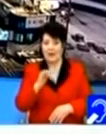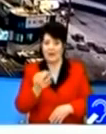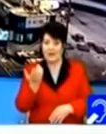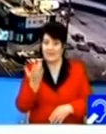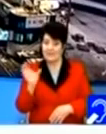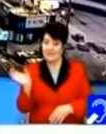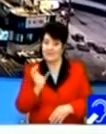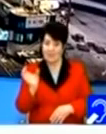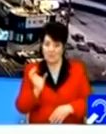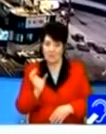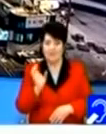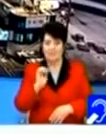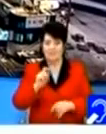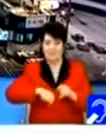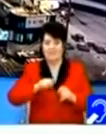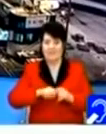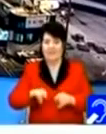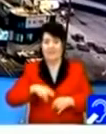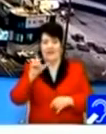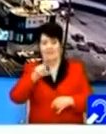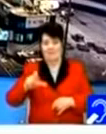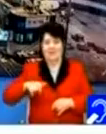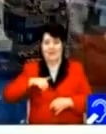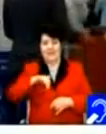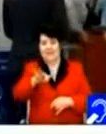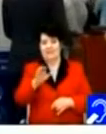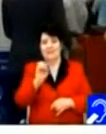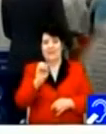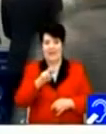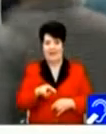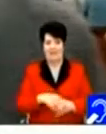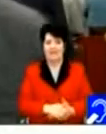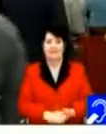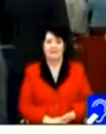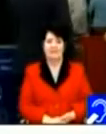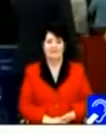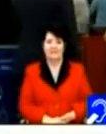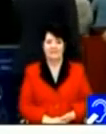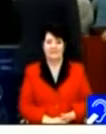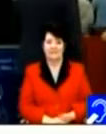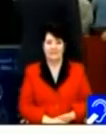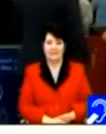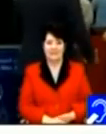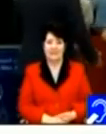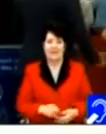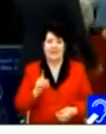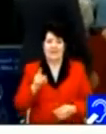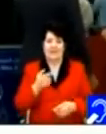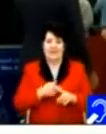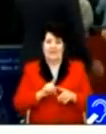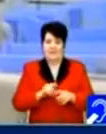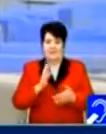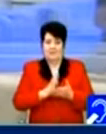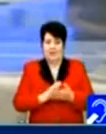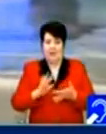câteva secunde pașaportul pasagerilor care trec prin el. Dispozitivul folosește un